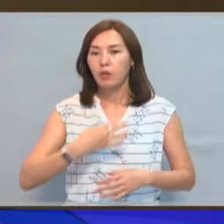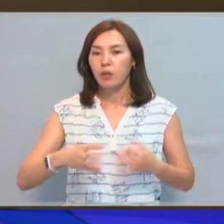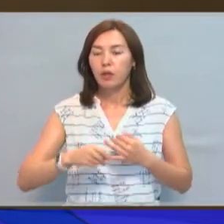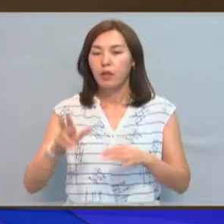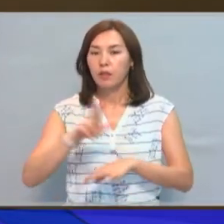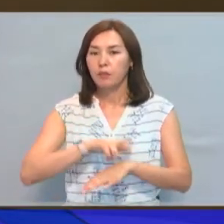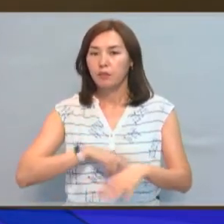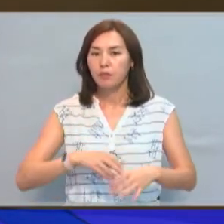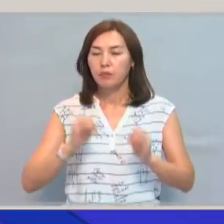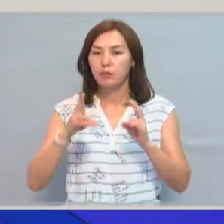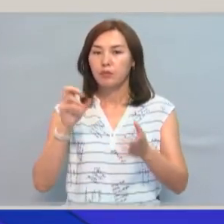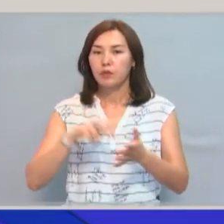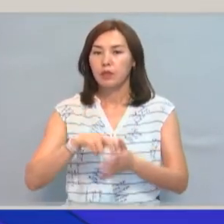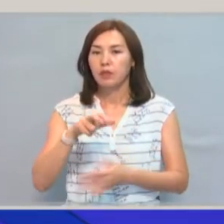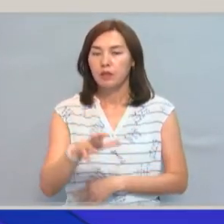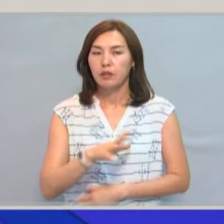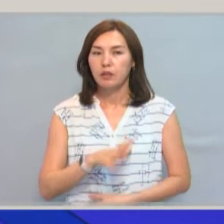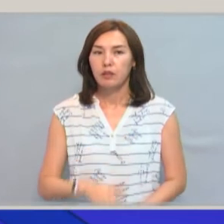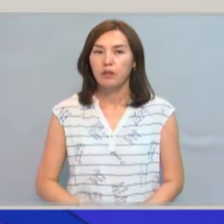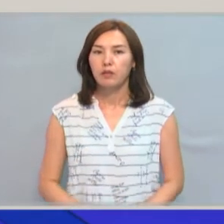жер инспекциясына арнайы қат шолданған.